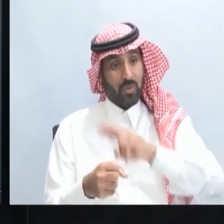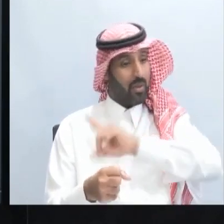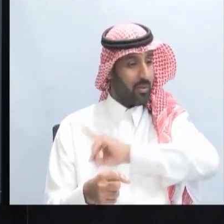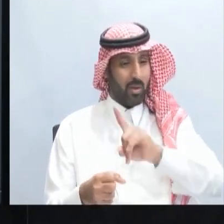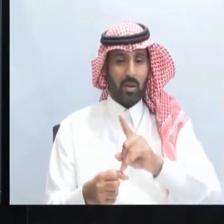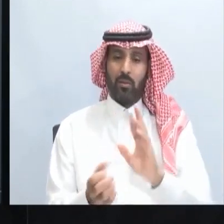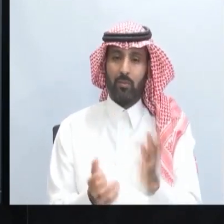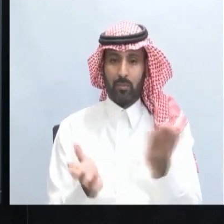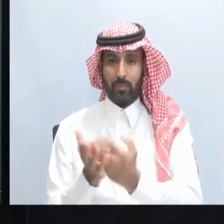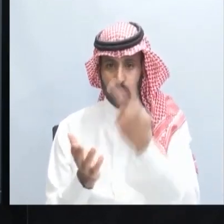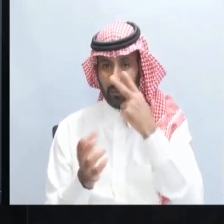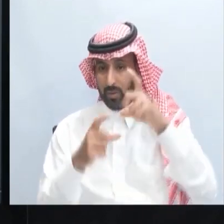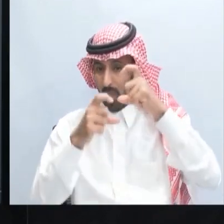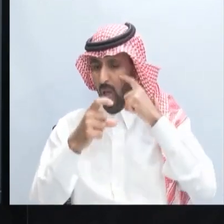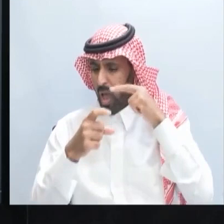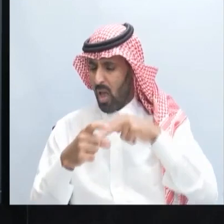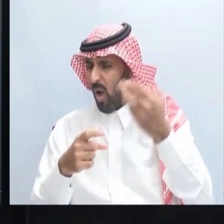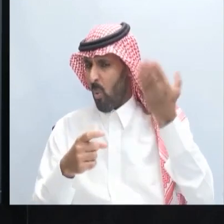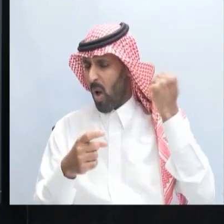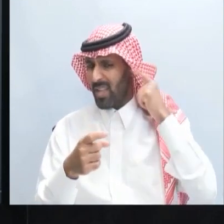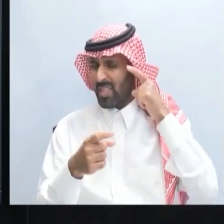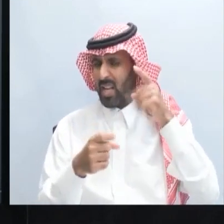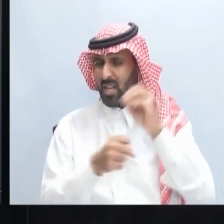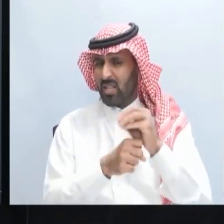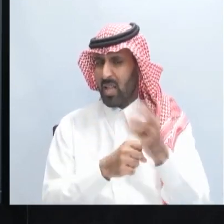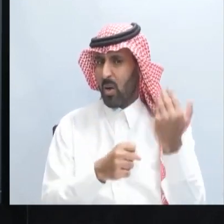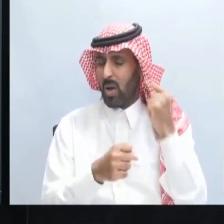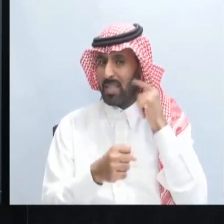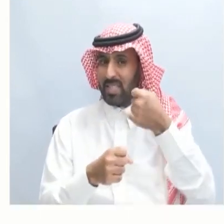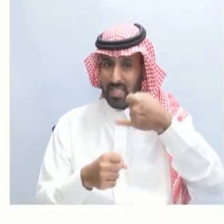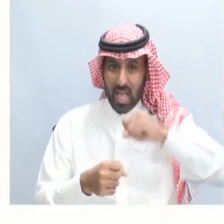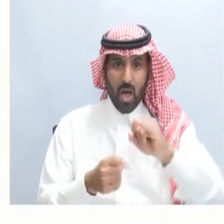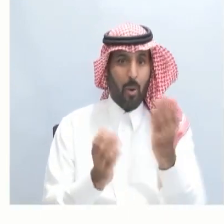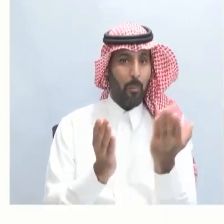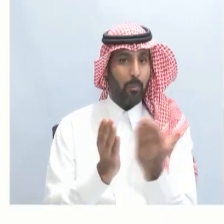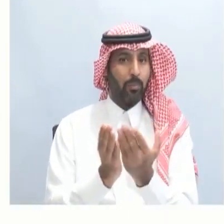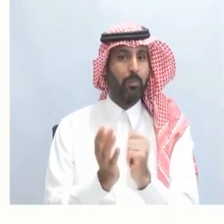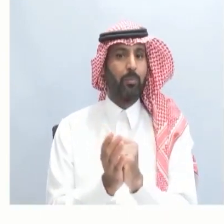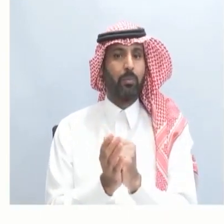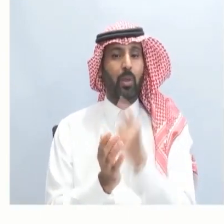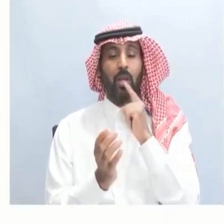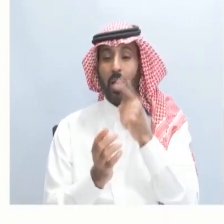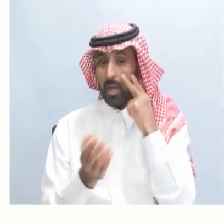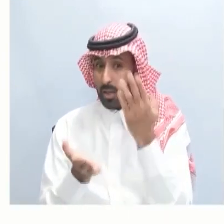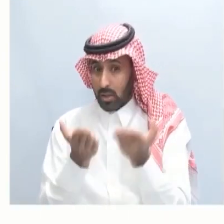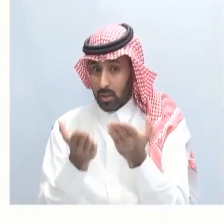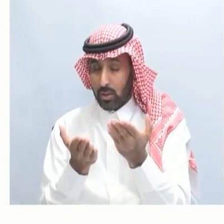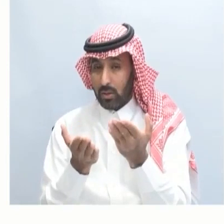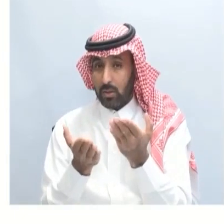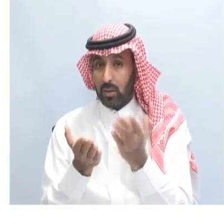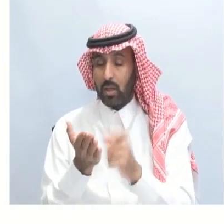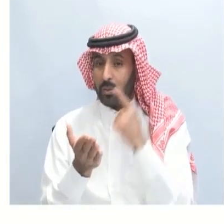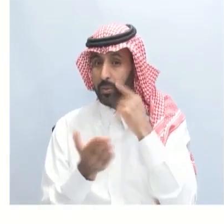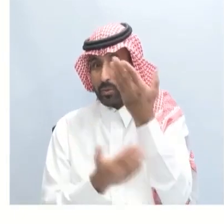لا تامل معي الصور وتذكر ما تعرفت عليه في الصف الاول ثانوي قارن فيما بين